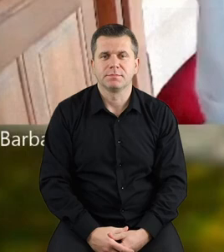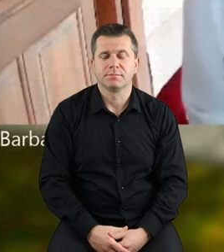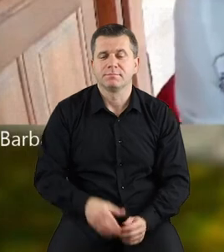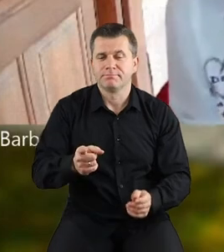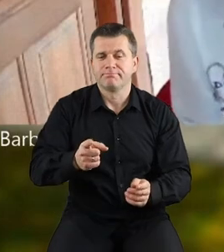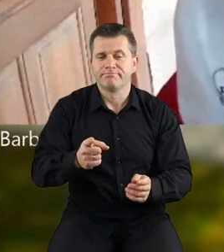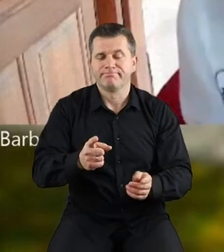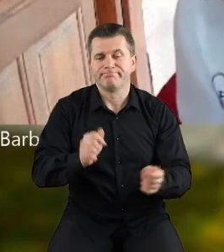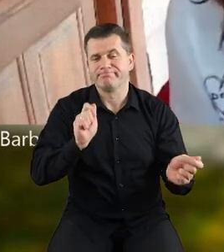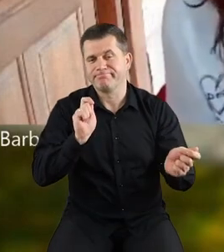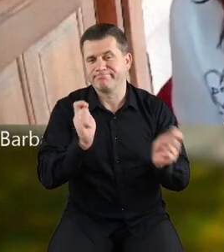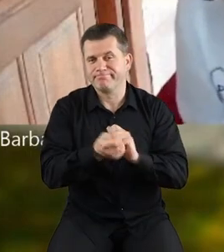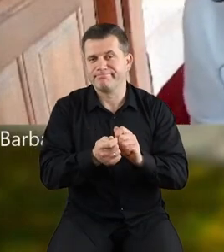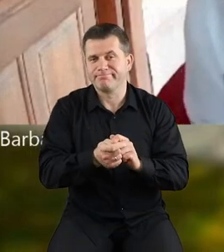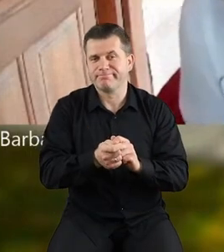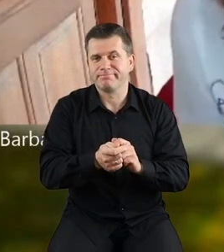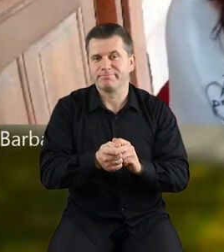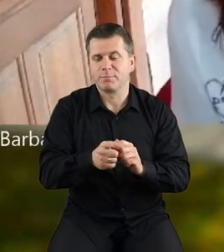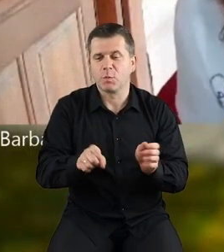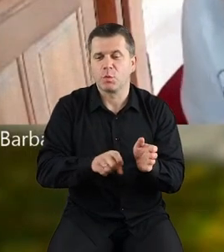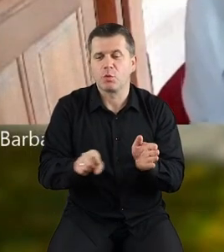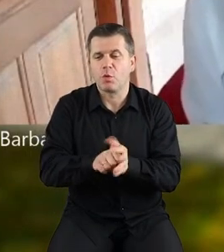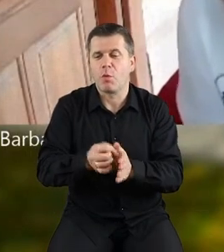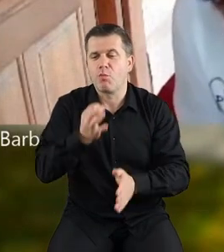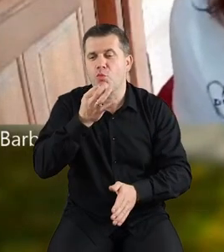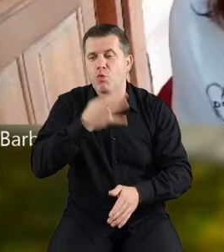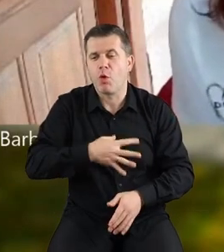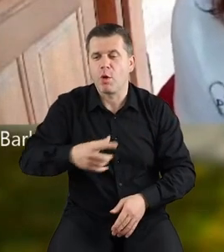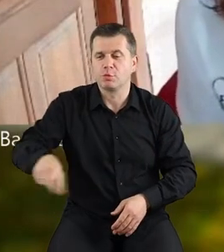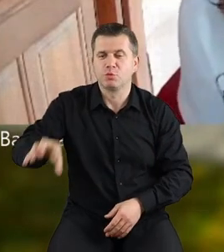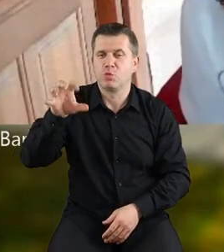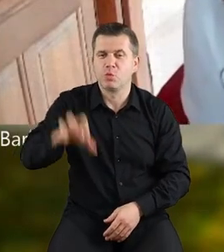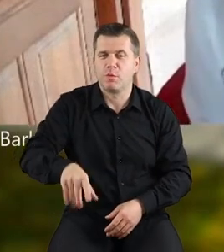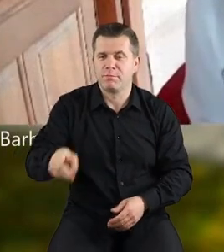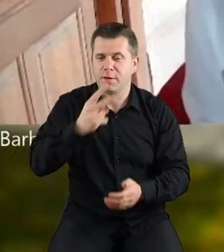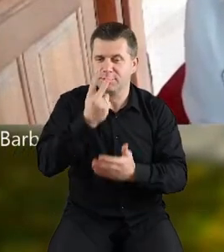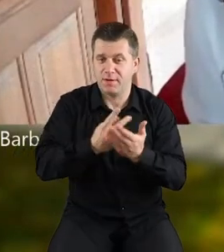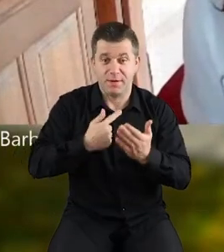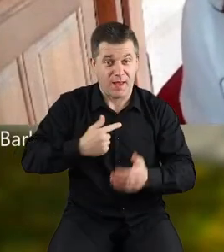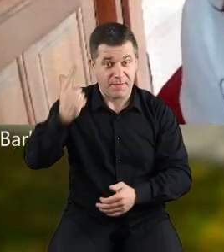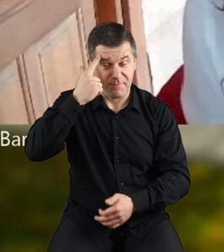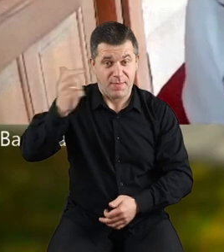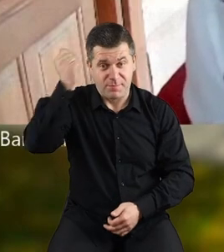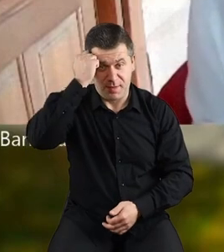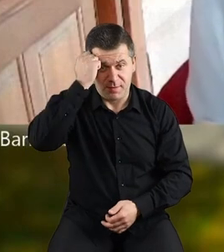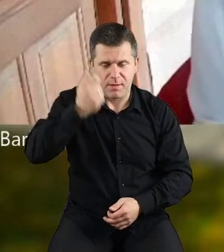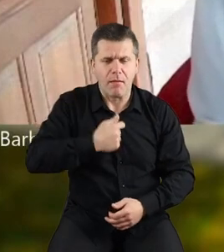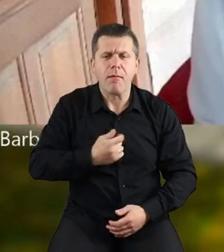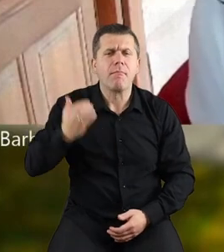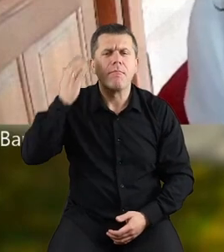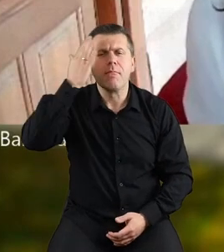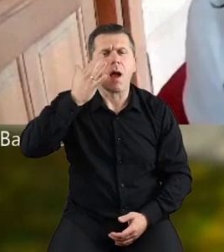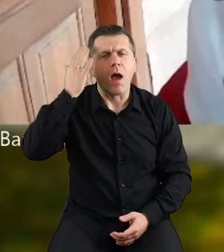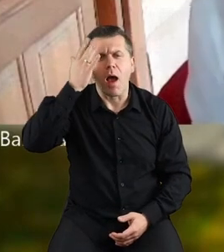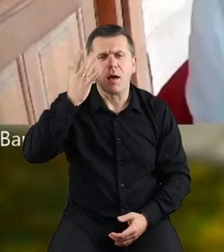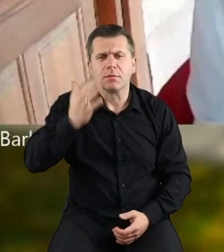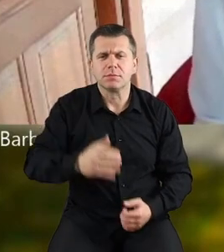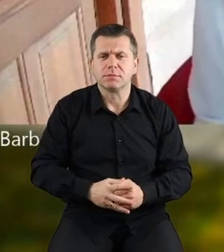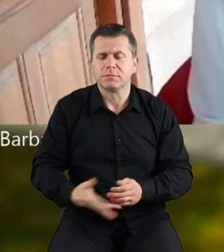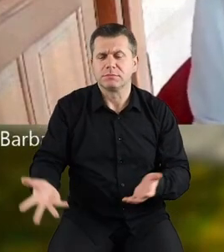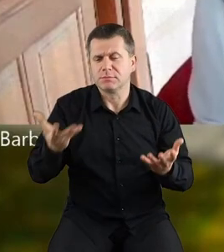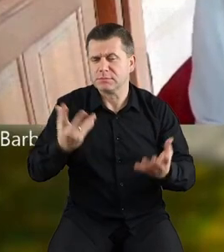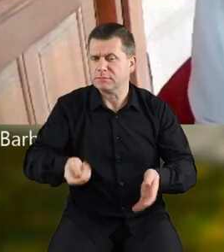Jeśli chodzi właśnie o to przejście do nieco młodszej grupy czytelniczej, pamiętam, że marzyło mi się,